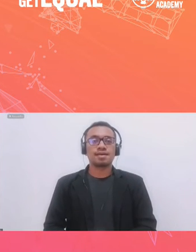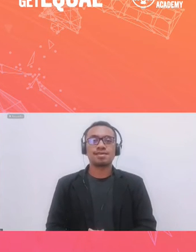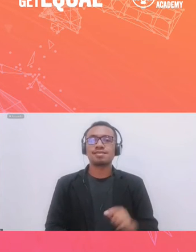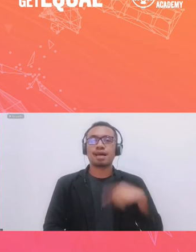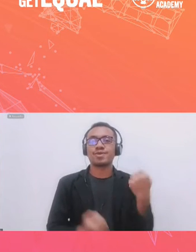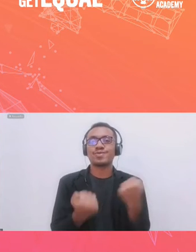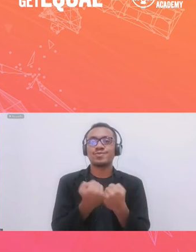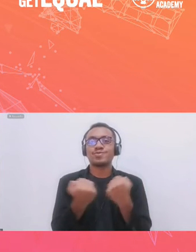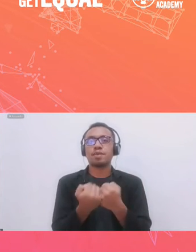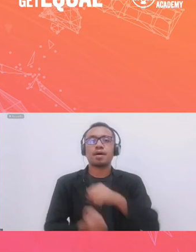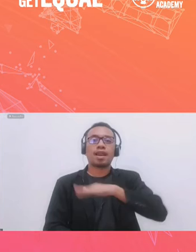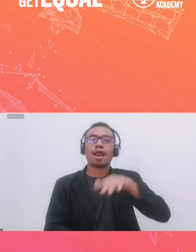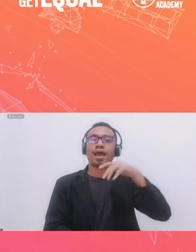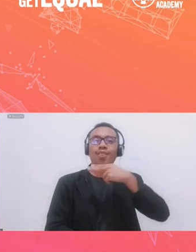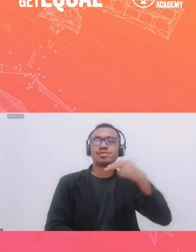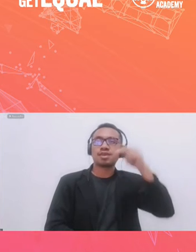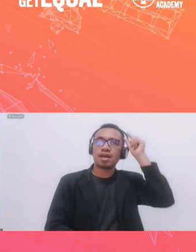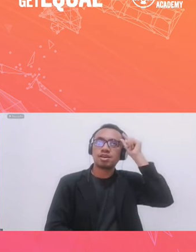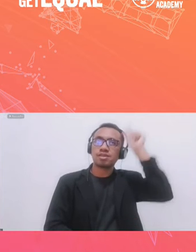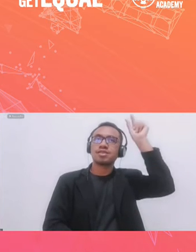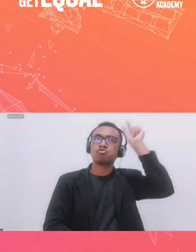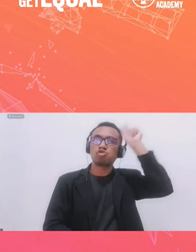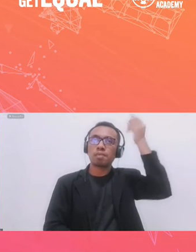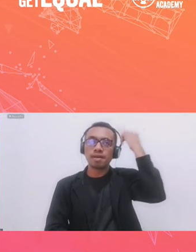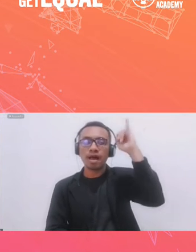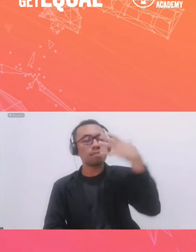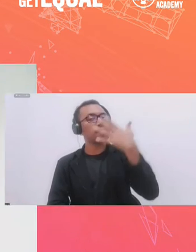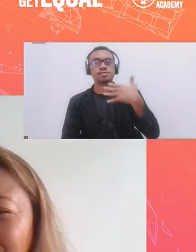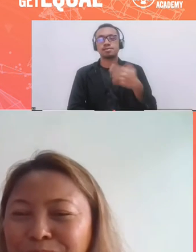Indonesia. Terima kasih. Wassalamualaikum warahmatullahi wabarakatuh.